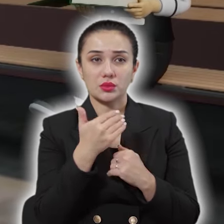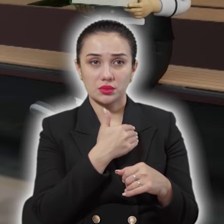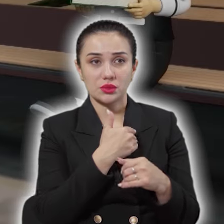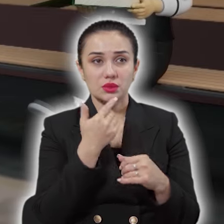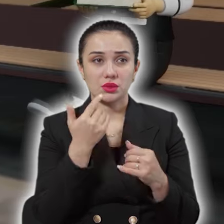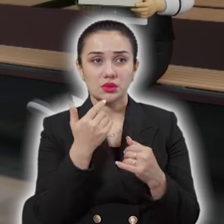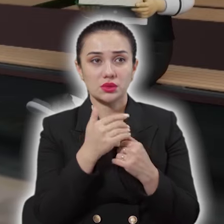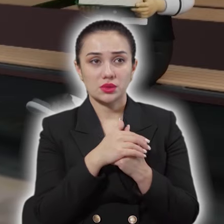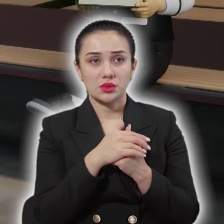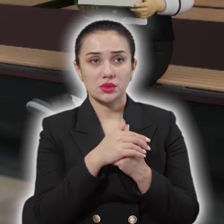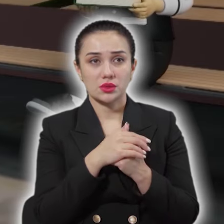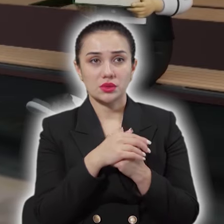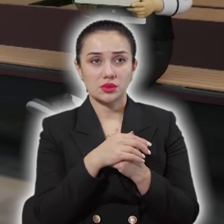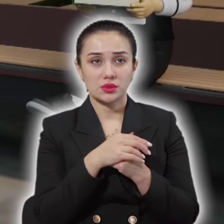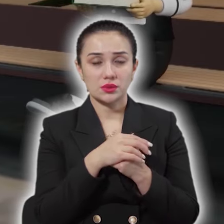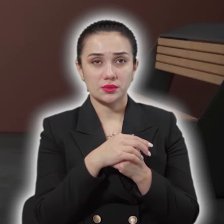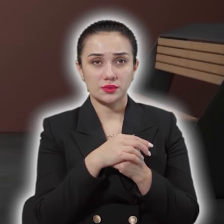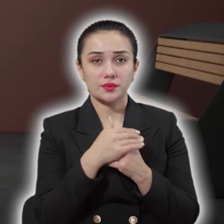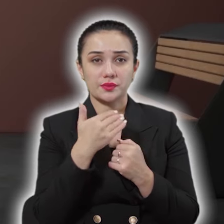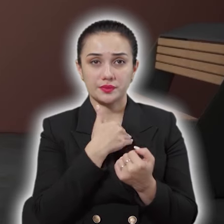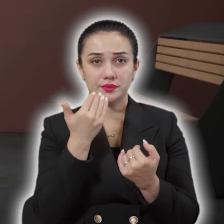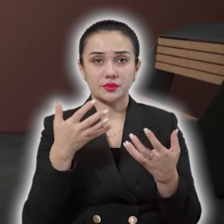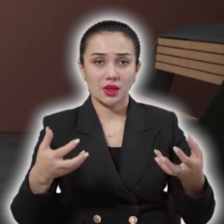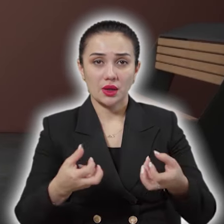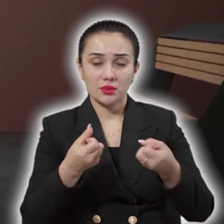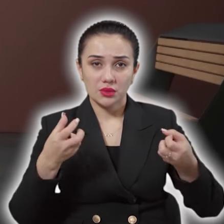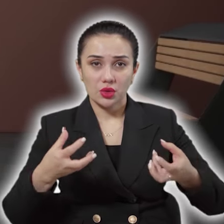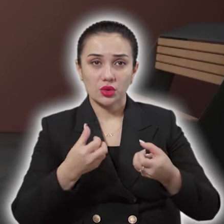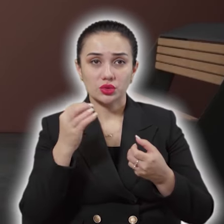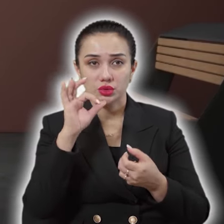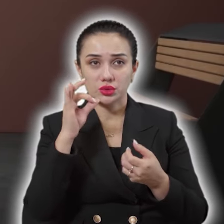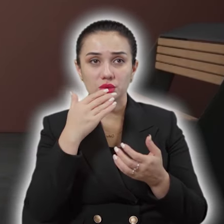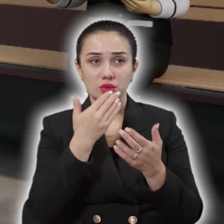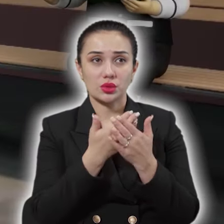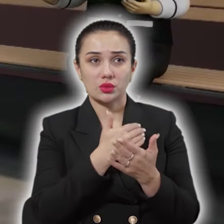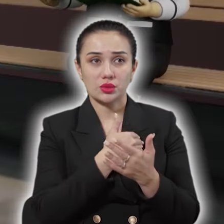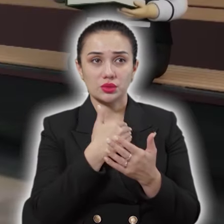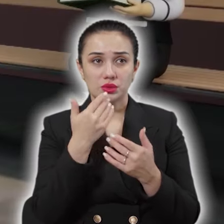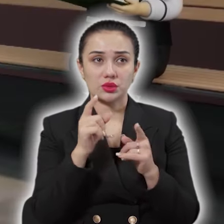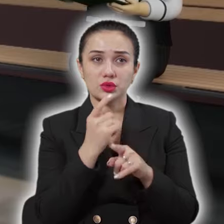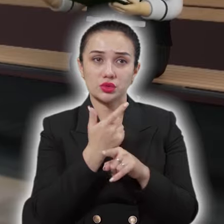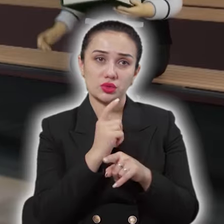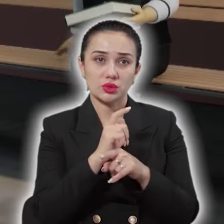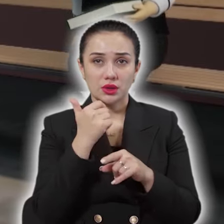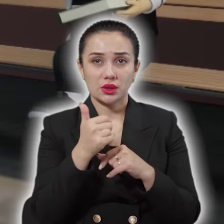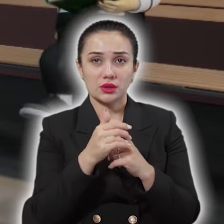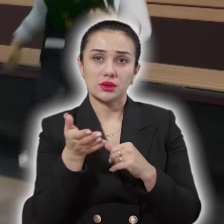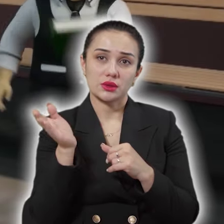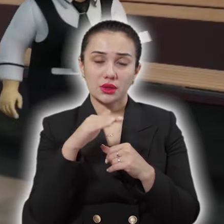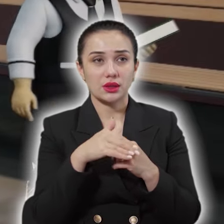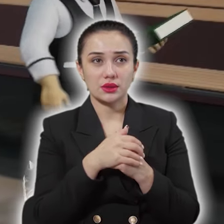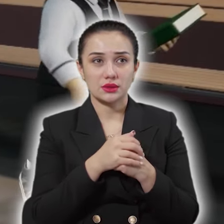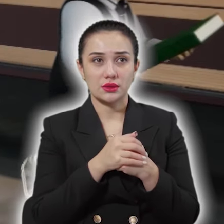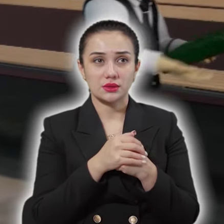Bizmi? Biz. Haliki. Biz undan xamir qorish haqida so'ramoqchimiz. Ha, unday bo'lsa juda yaxshi.